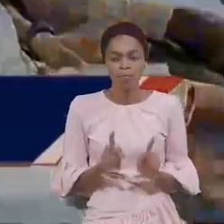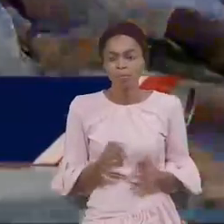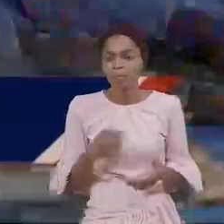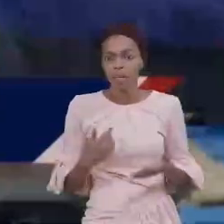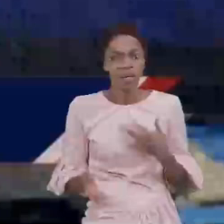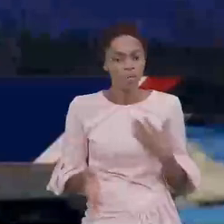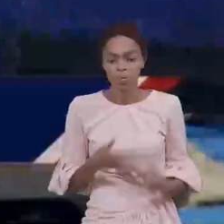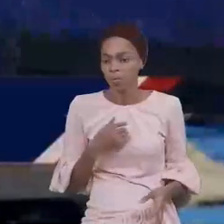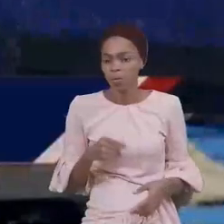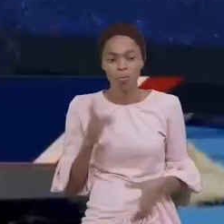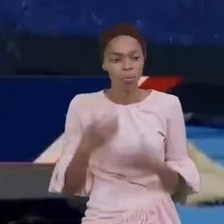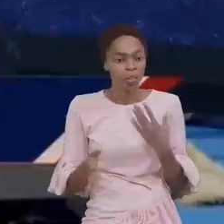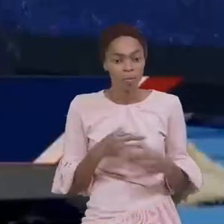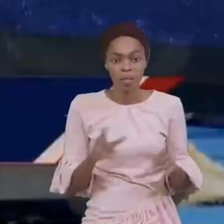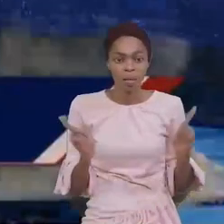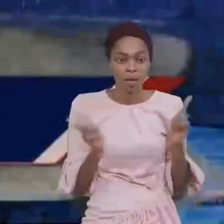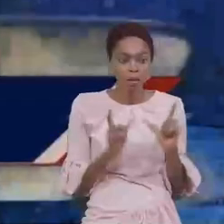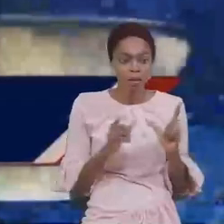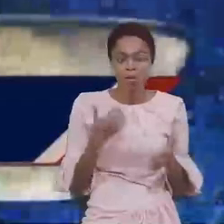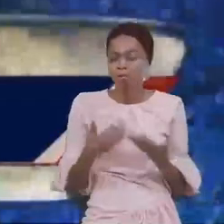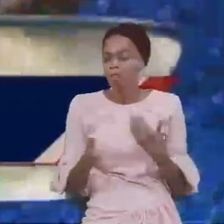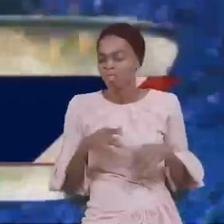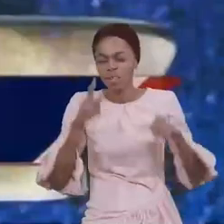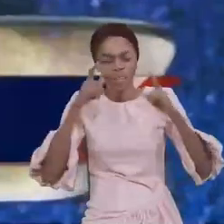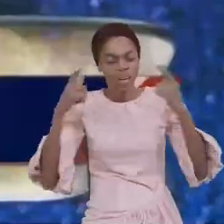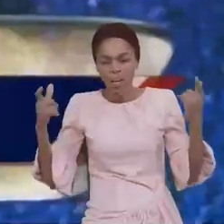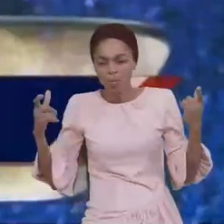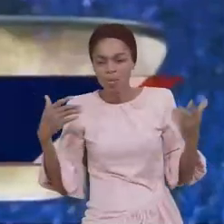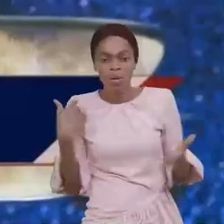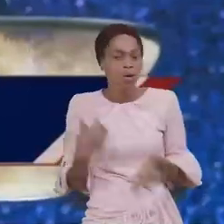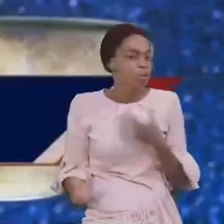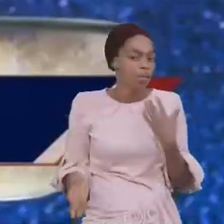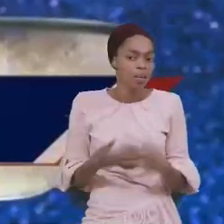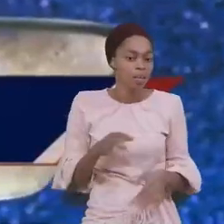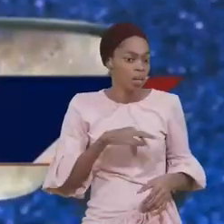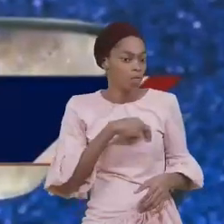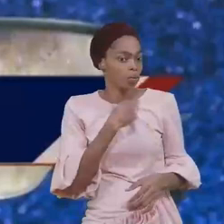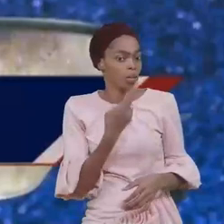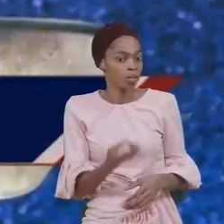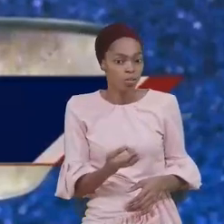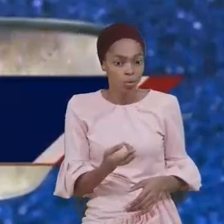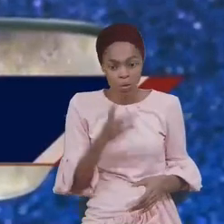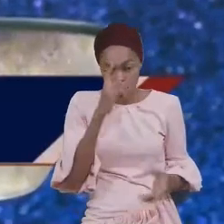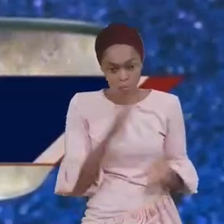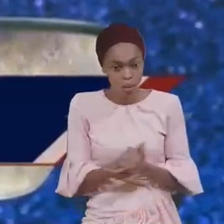leur statut, quelle que soit leur langue, quelle que soit leur